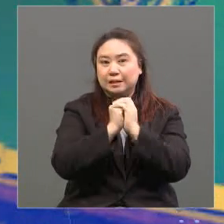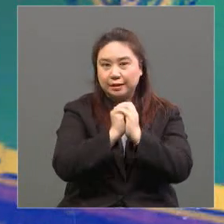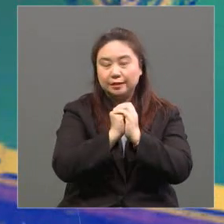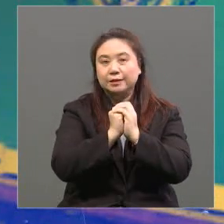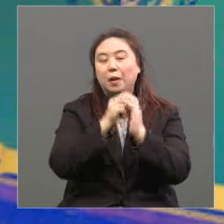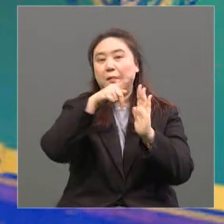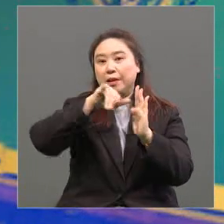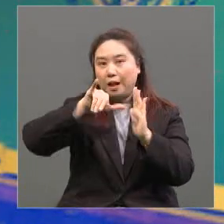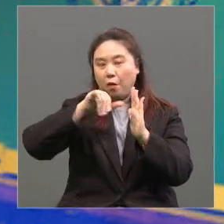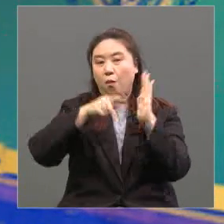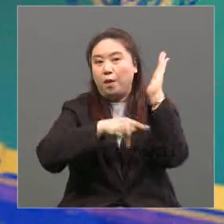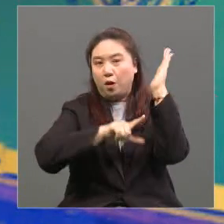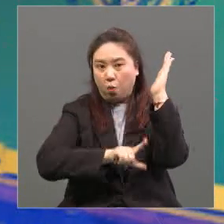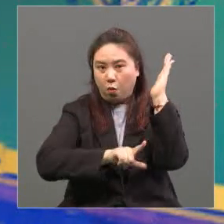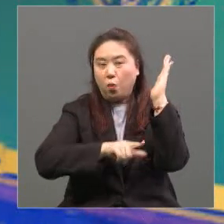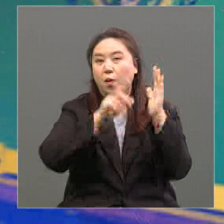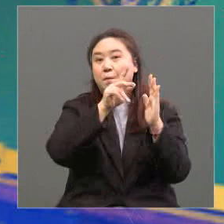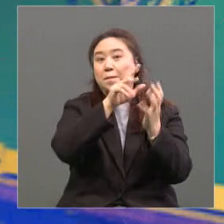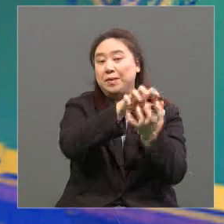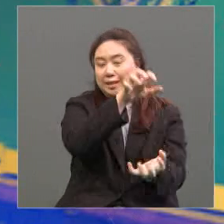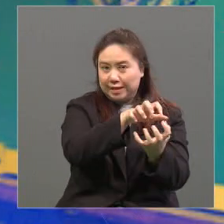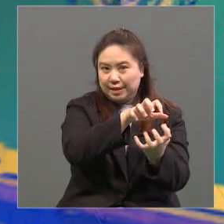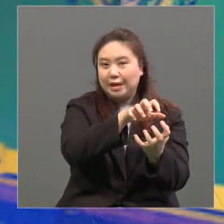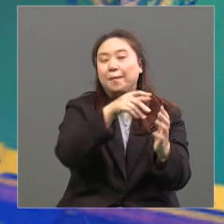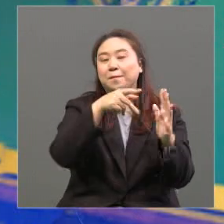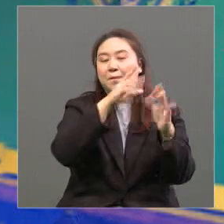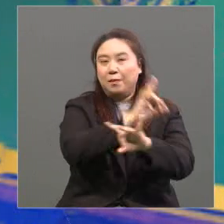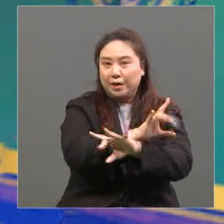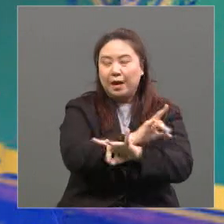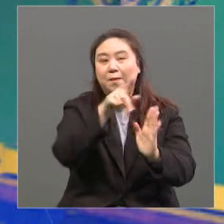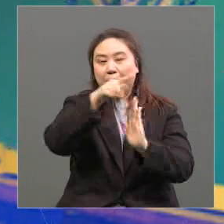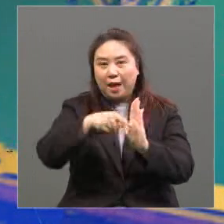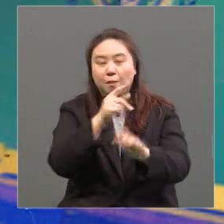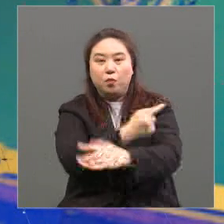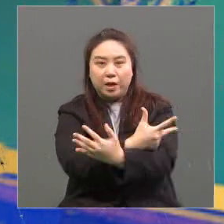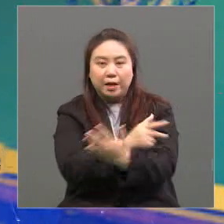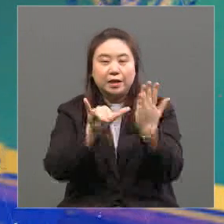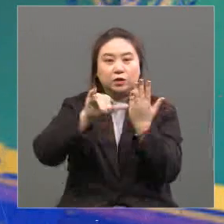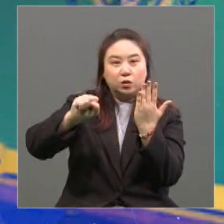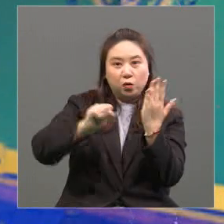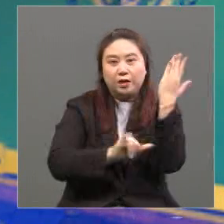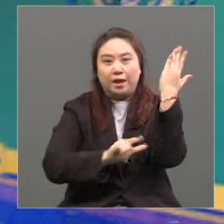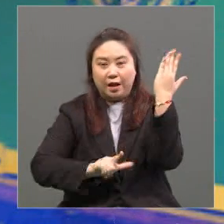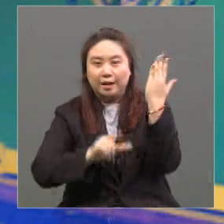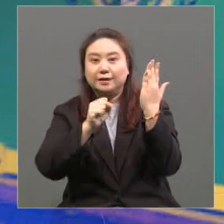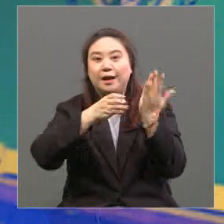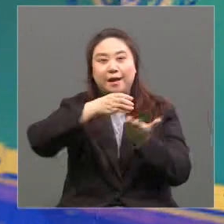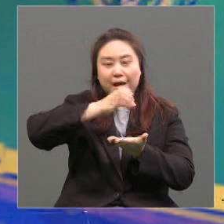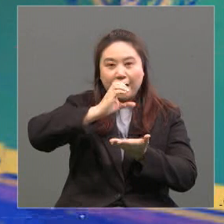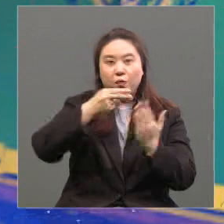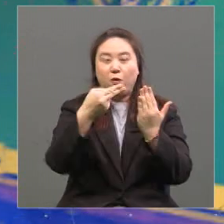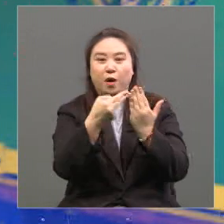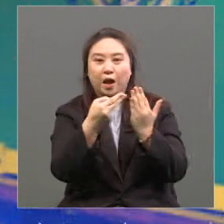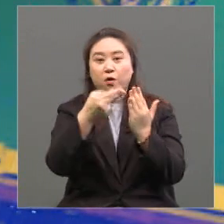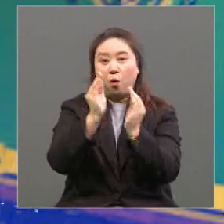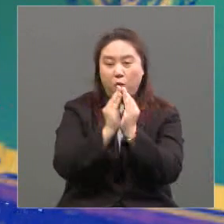รีพะเยาพัทลุงพิจิตรเพชรบุรีแพร่ภูเก็ตยโสธรยะลาสระแก้วหนองคายหนองบัวล